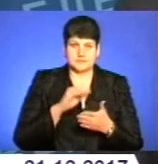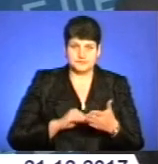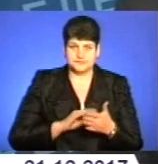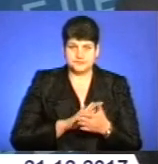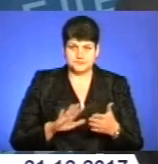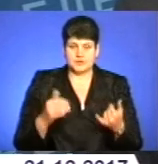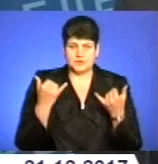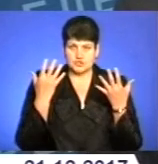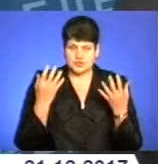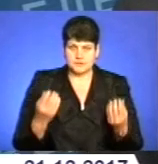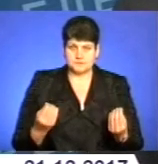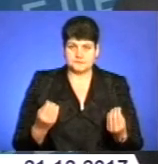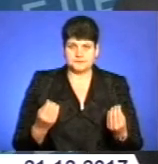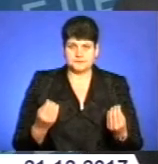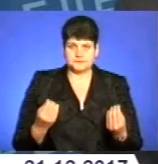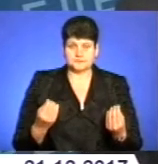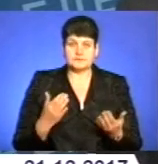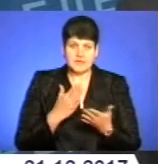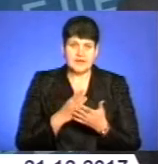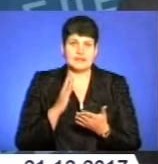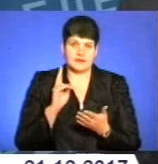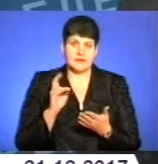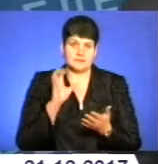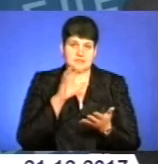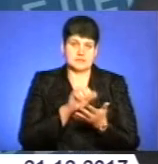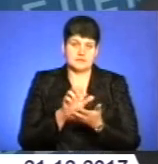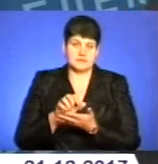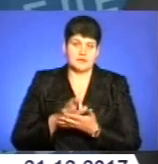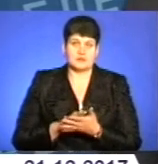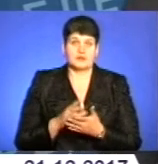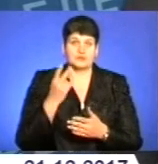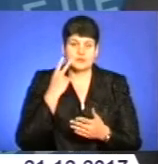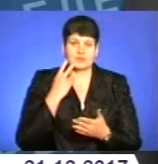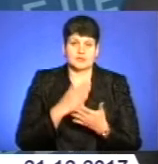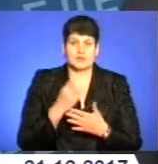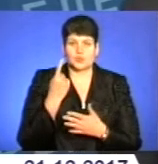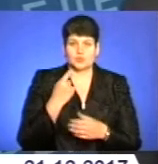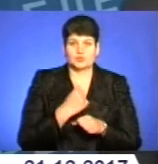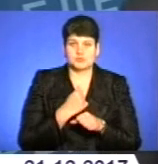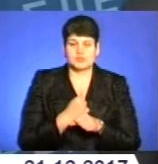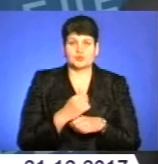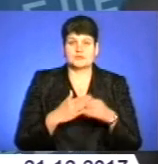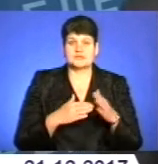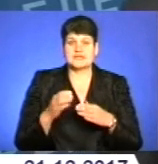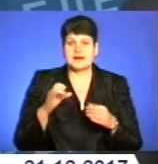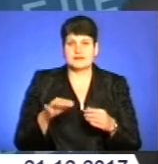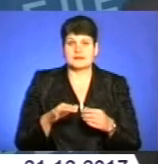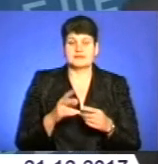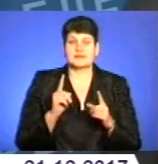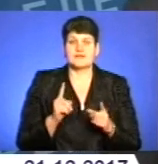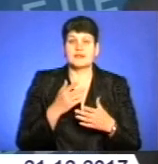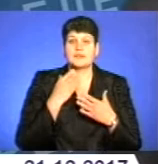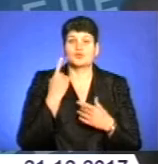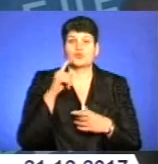на сьогоднішній день. Тобто є ким заповнювати, звичайно, ми заповнюємо, але вони постійно є. На одну робітничу вакансію навіть не припадає однієї